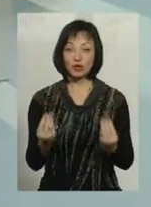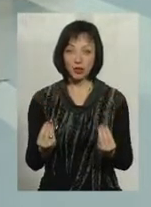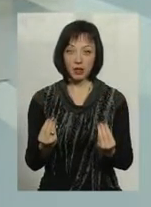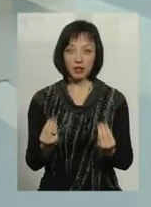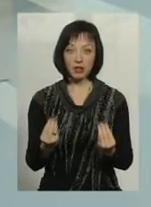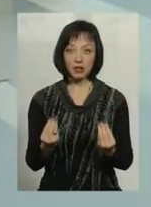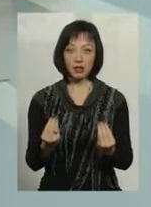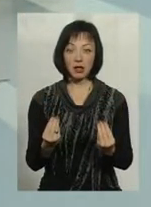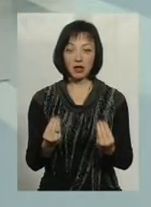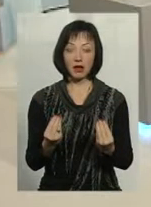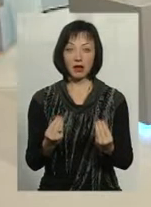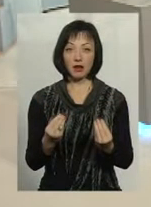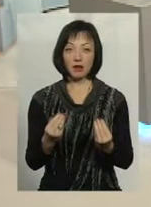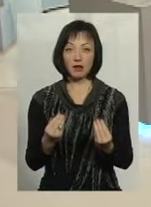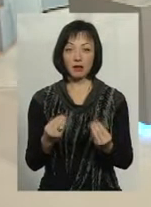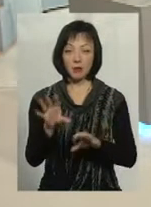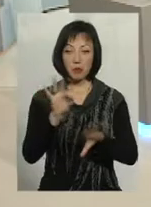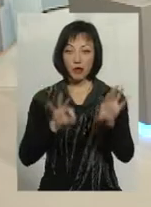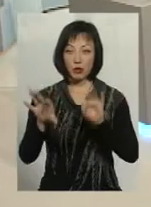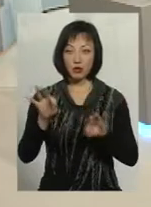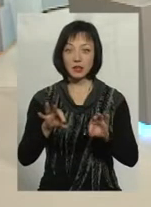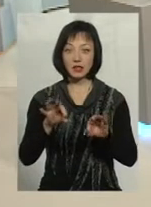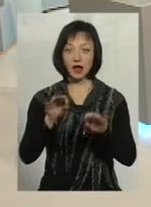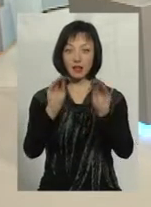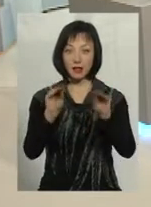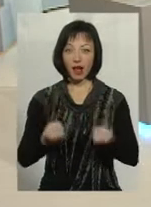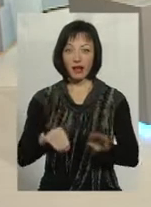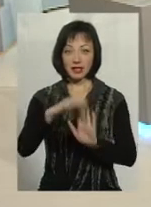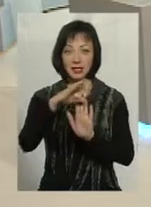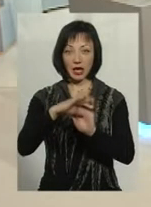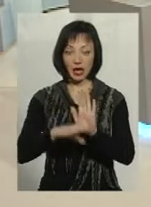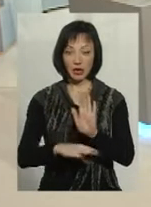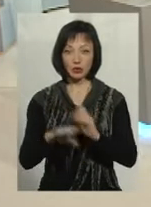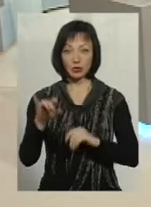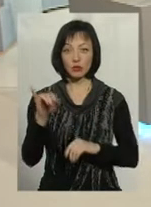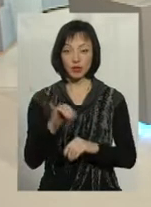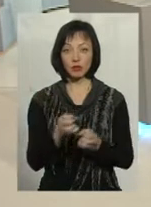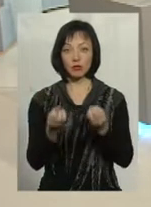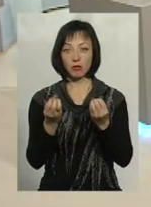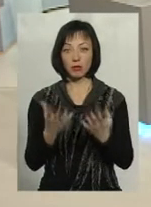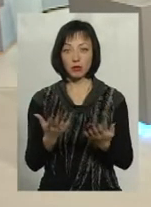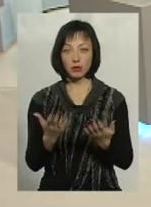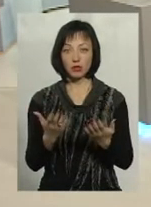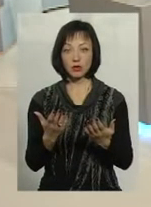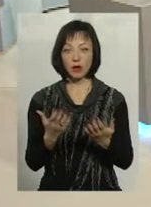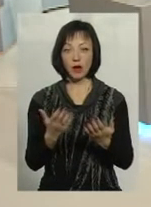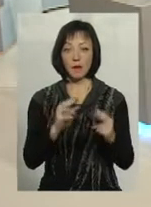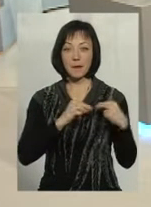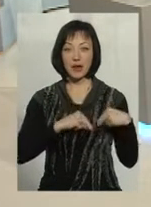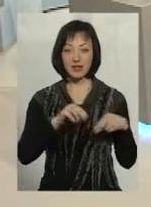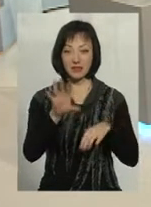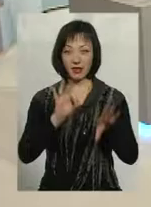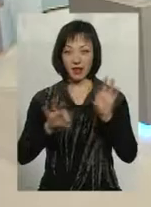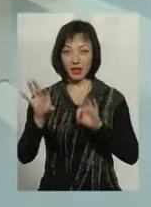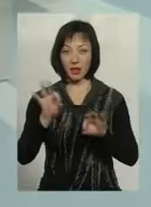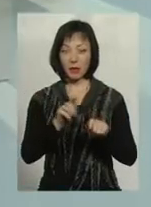органах. Тобто так, є декілька таких витягів приведу для прикладу. Ну,